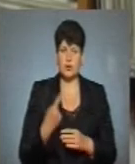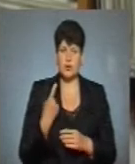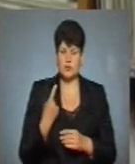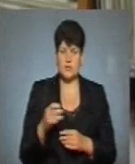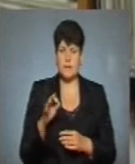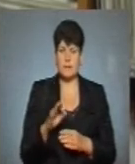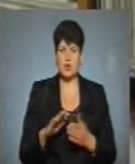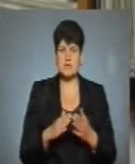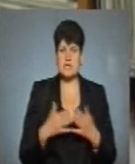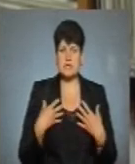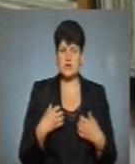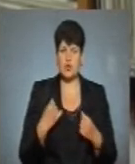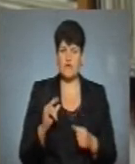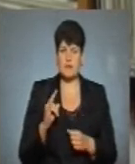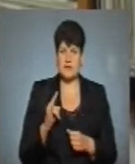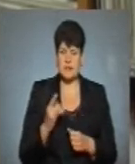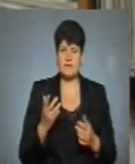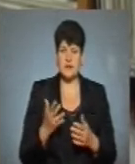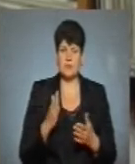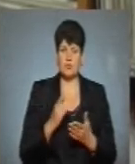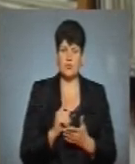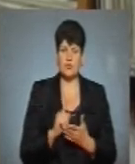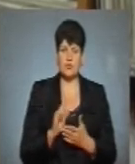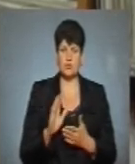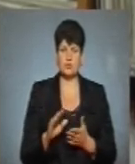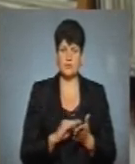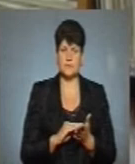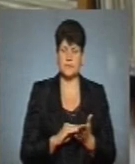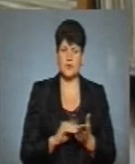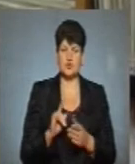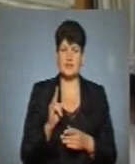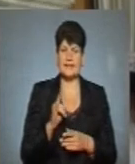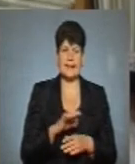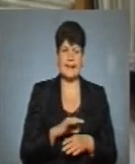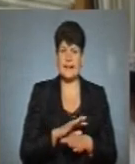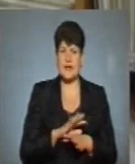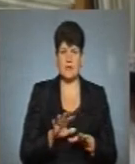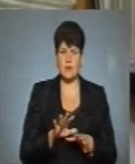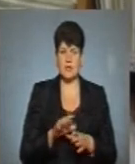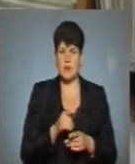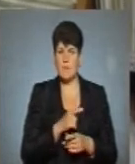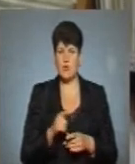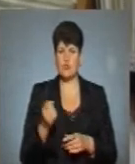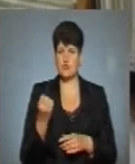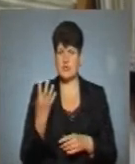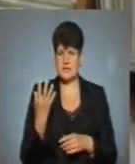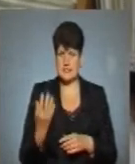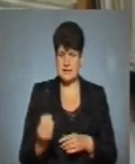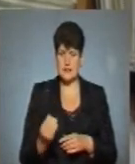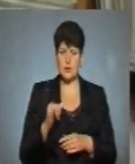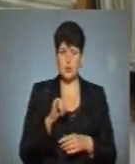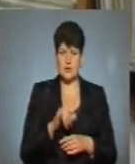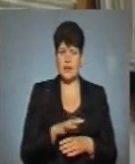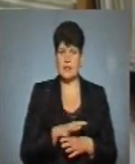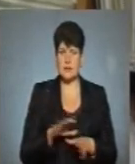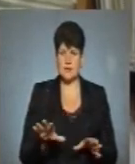стан здоров'я дитини, в якій повинно бути вказано, що дитина не хворіла протягом 14 днів та в неї не було